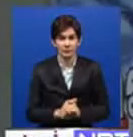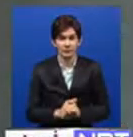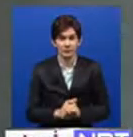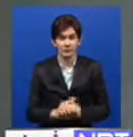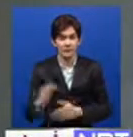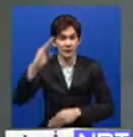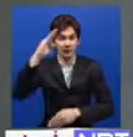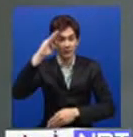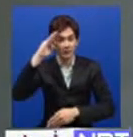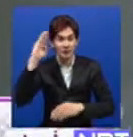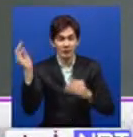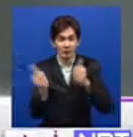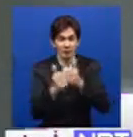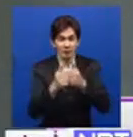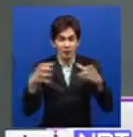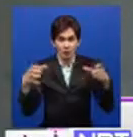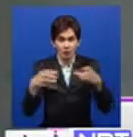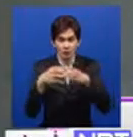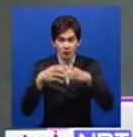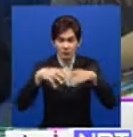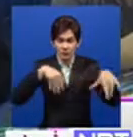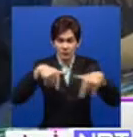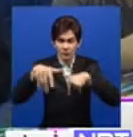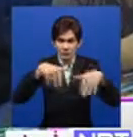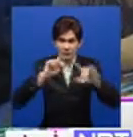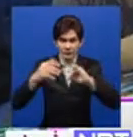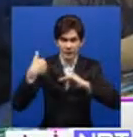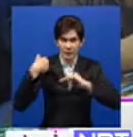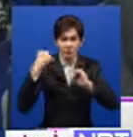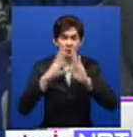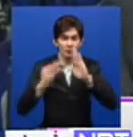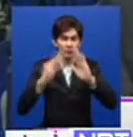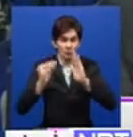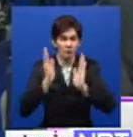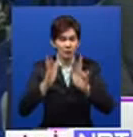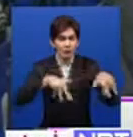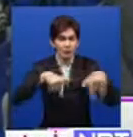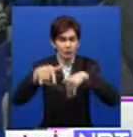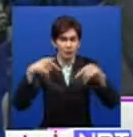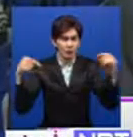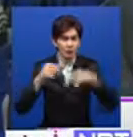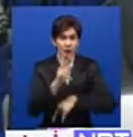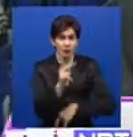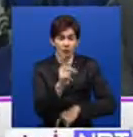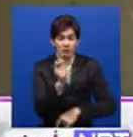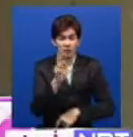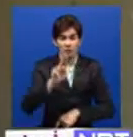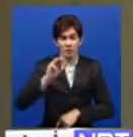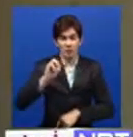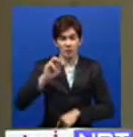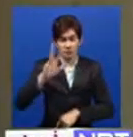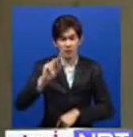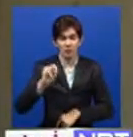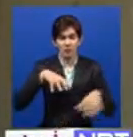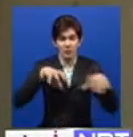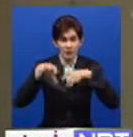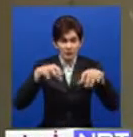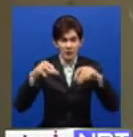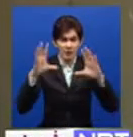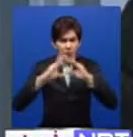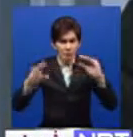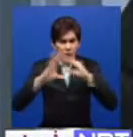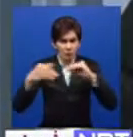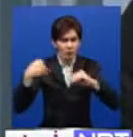ควิดสอนแสงรองหัวหน้ากลุ่มงานกิจการมวลชนเปิดการอบรมสื่อมวลชนสัมพันธ์ซึ่งกอรมน.จังหวัดชลบุรีจัดขึ้นเพื่ออบรมสื่อมวลชนสัม